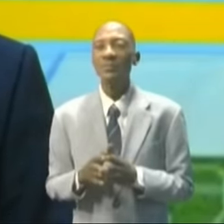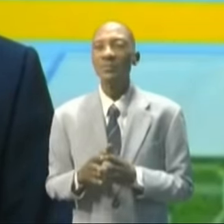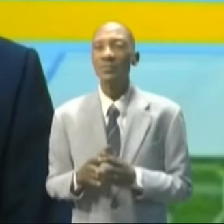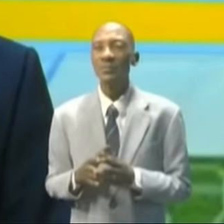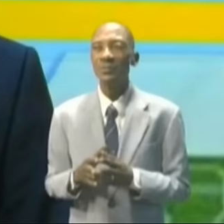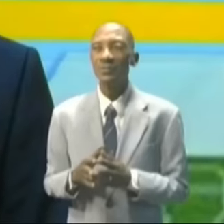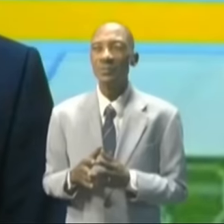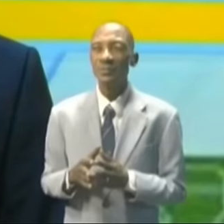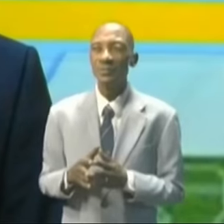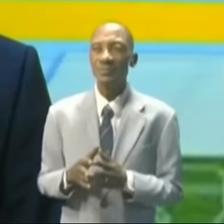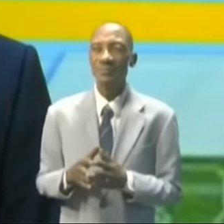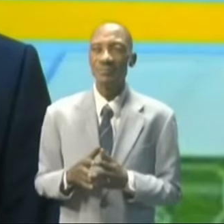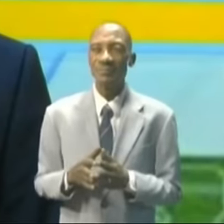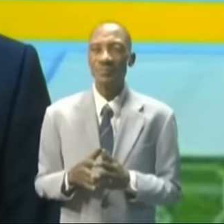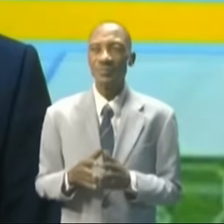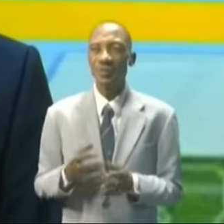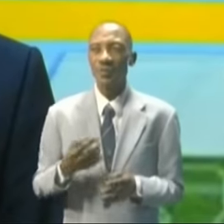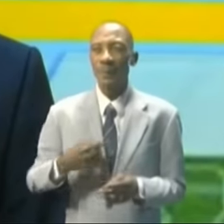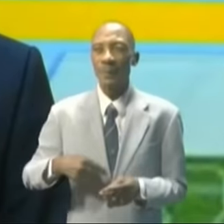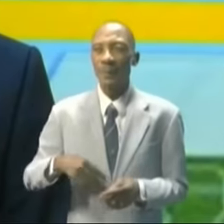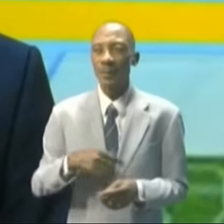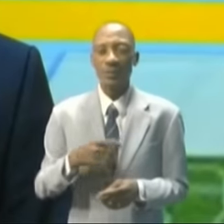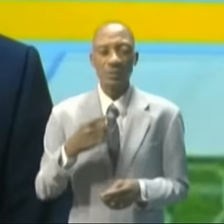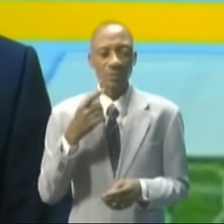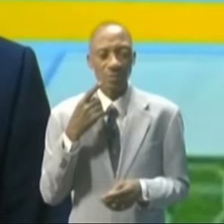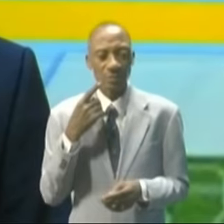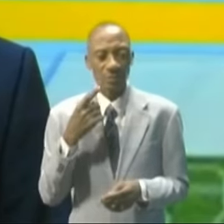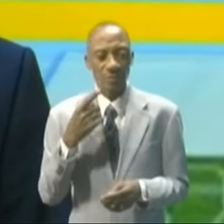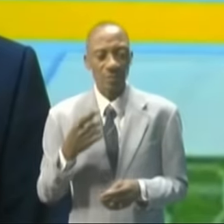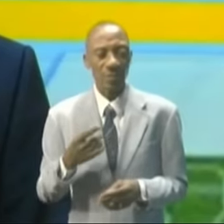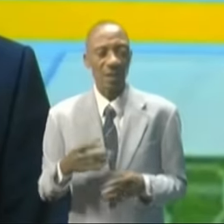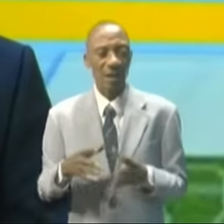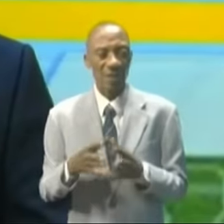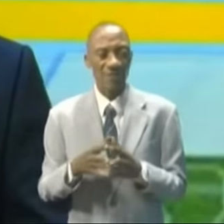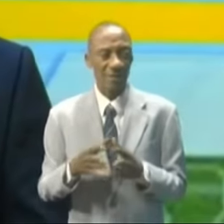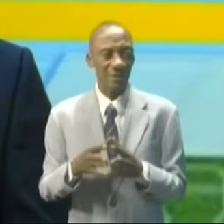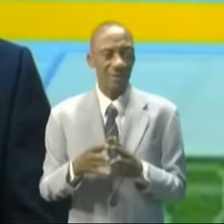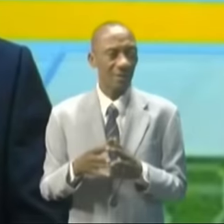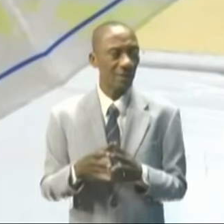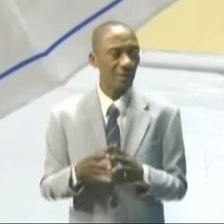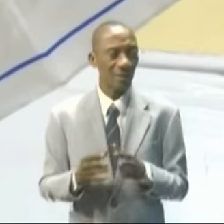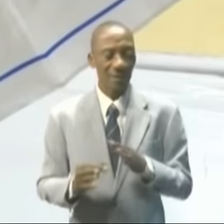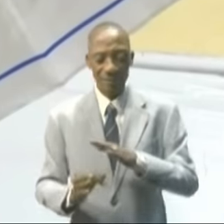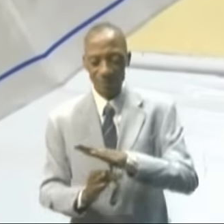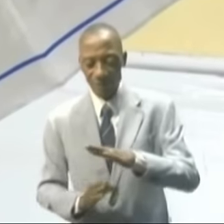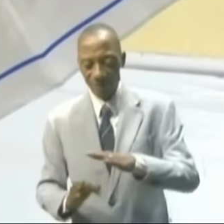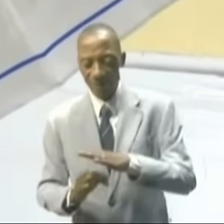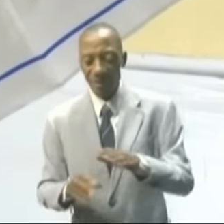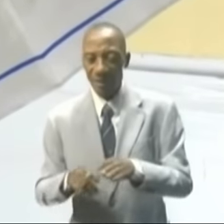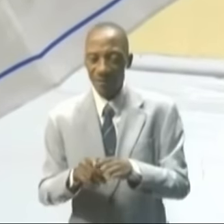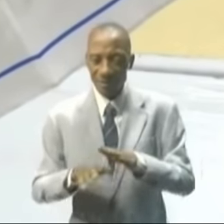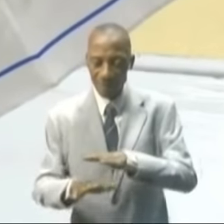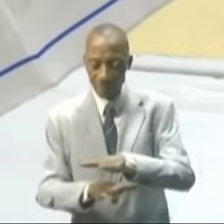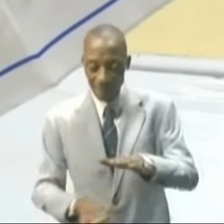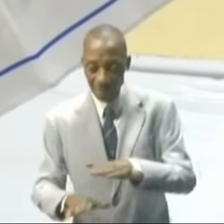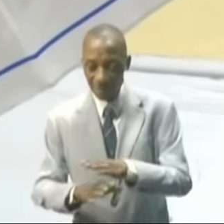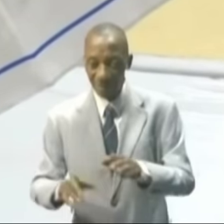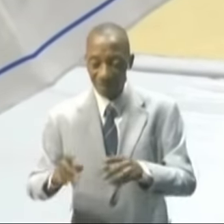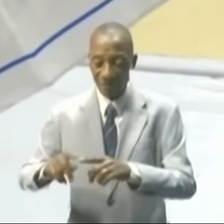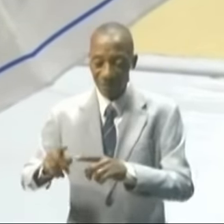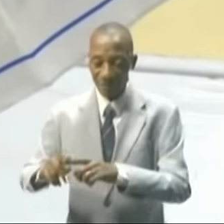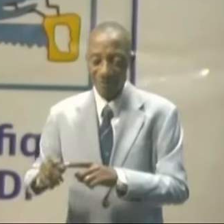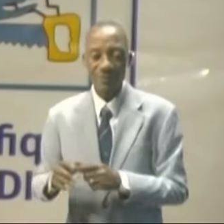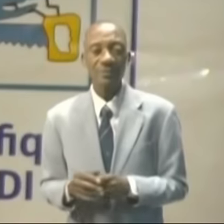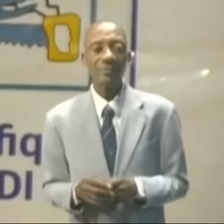Et ensemble, avec pratiquement toute la vision du chef de l'État, nous essayons de réfléchir, donner